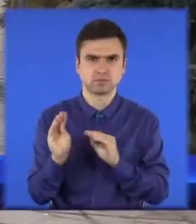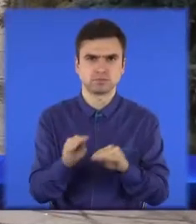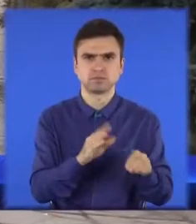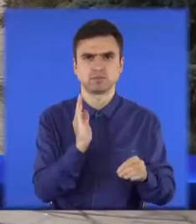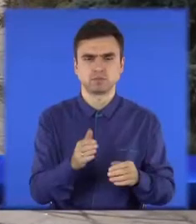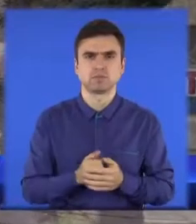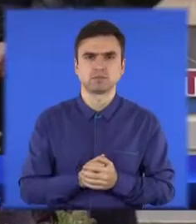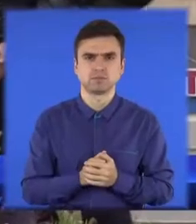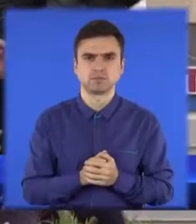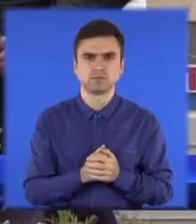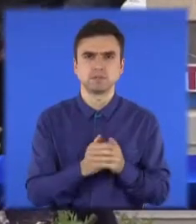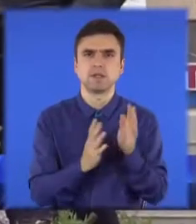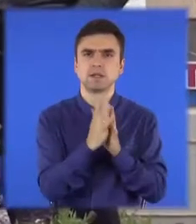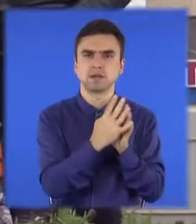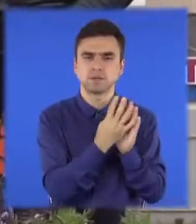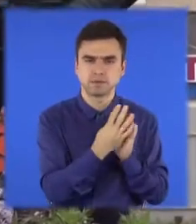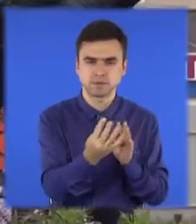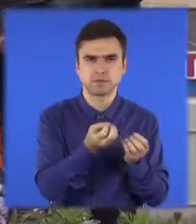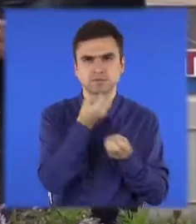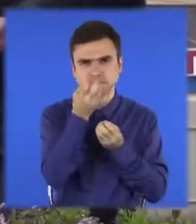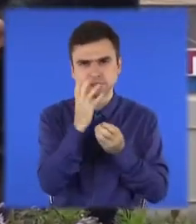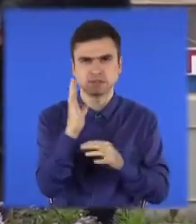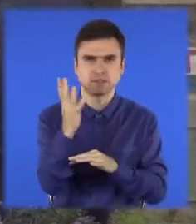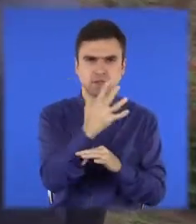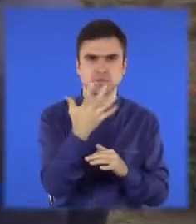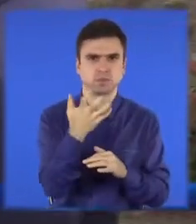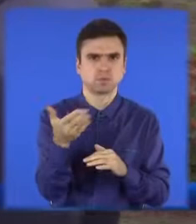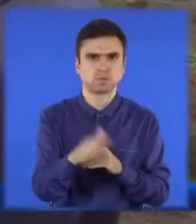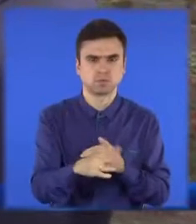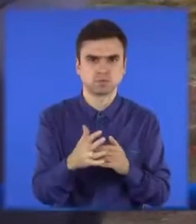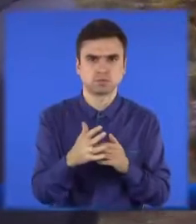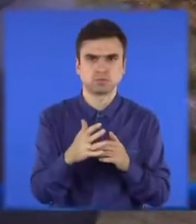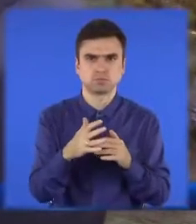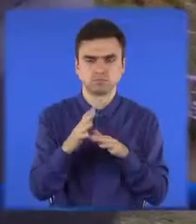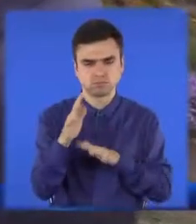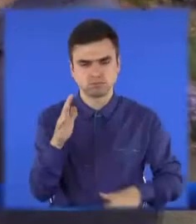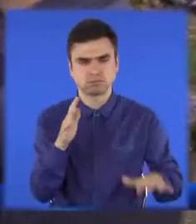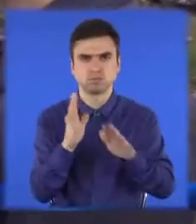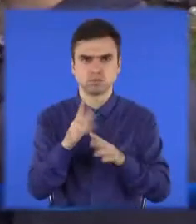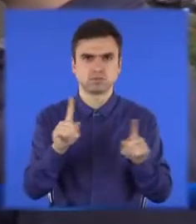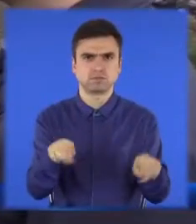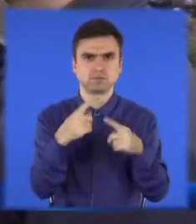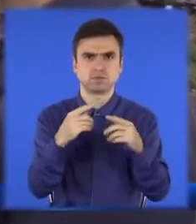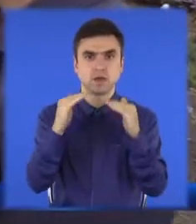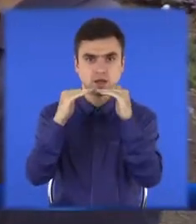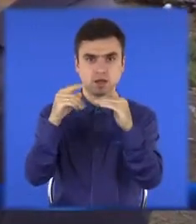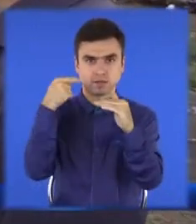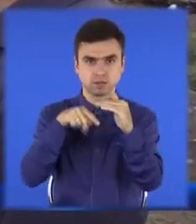культури майже готовий. До морозів майстри взялися за площу навколо. Ми підготовку осуществимо до кінця наступної тижня